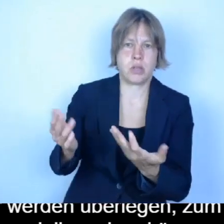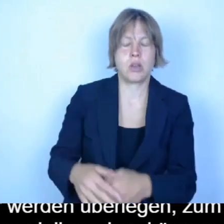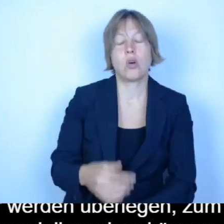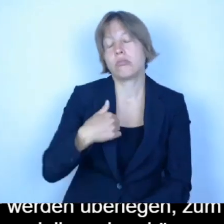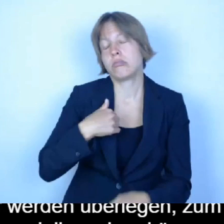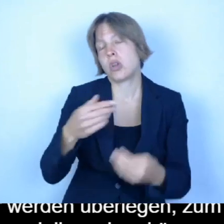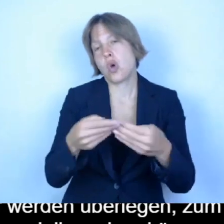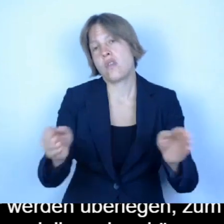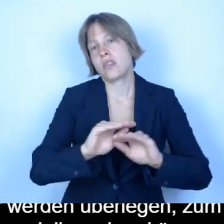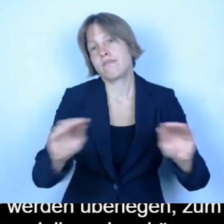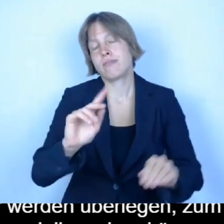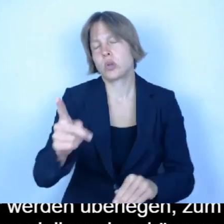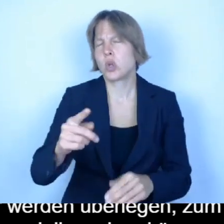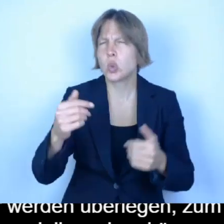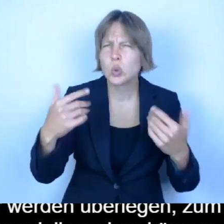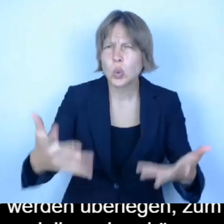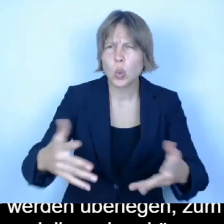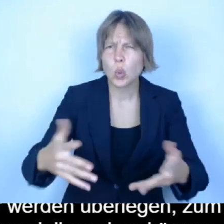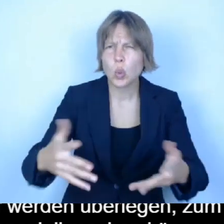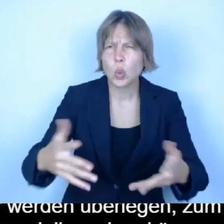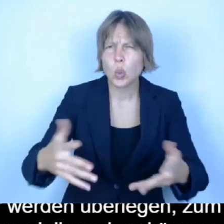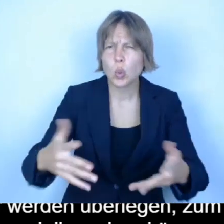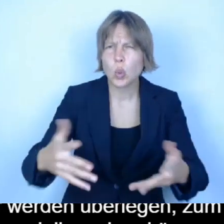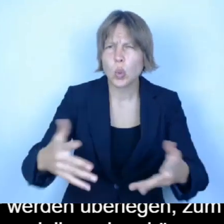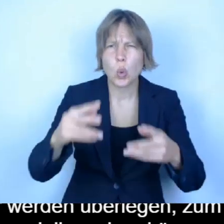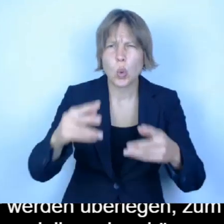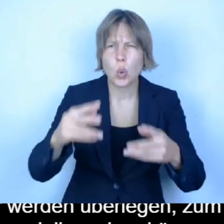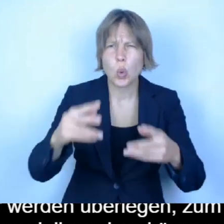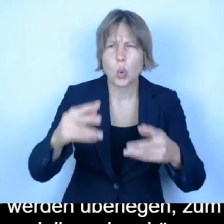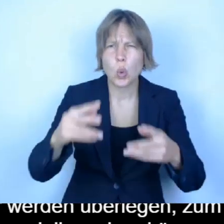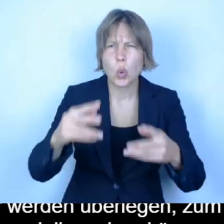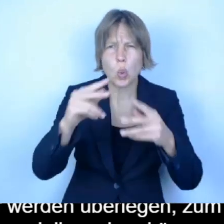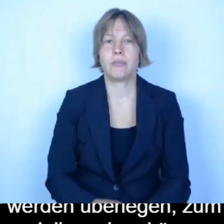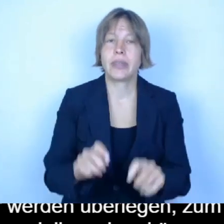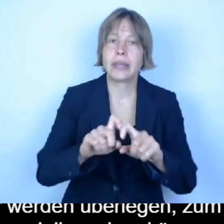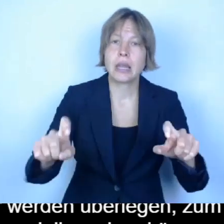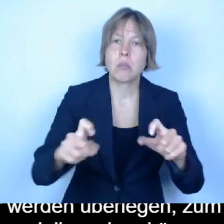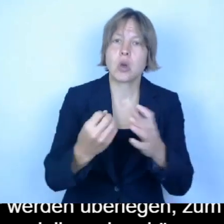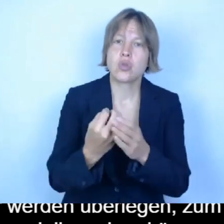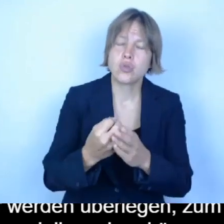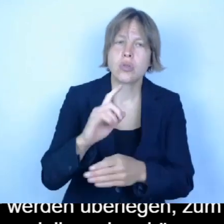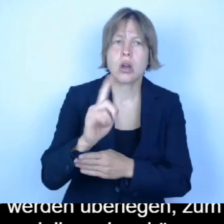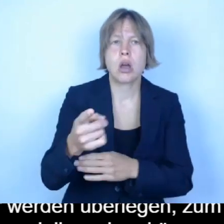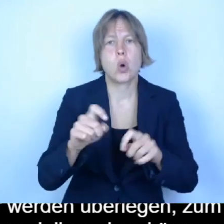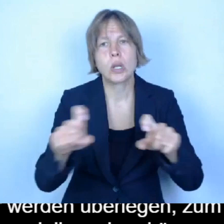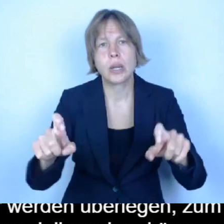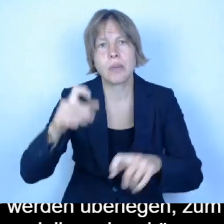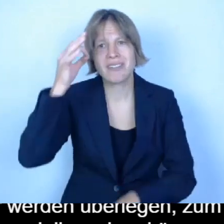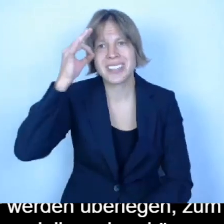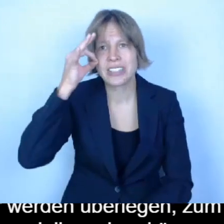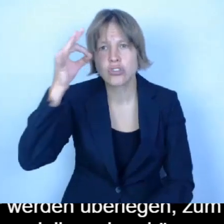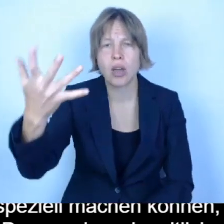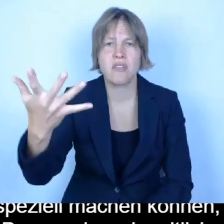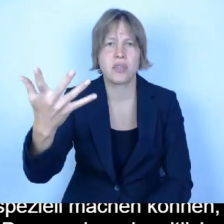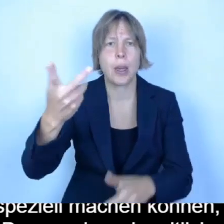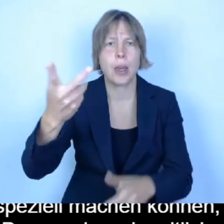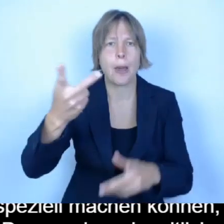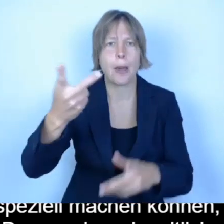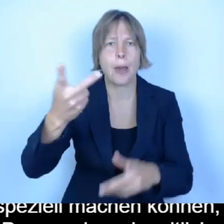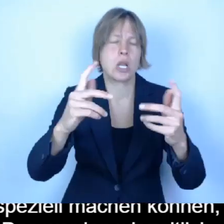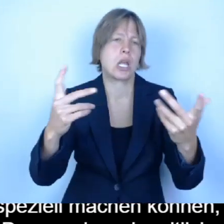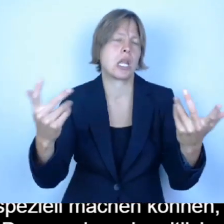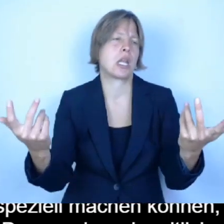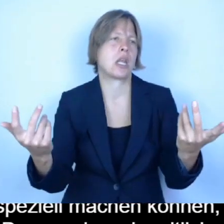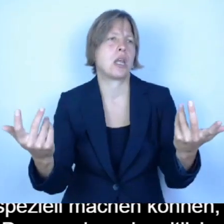für Kultur, auch für Bauten, für Wissenschaft und Bauten, für innovative Konzepte. Wir sollten eher die